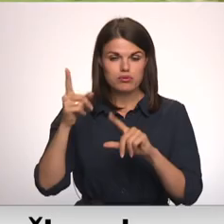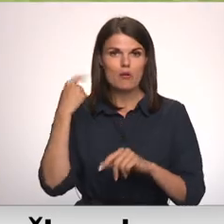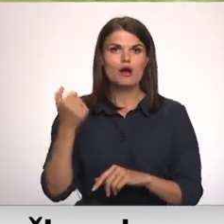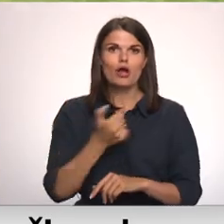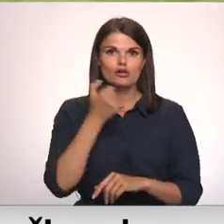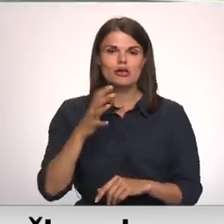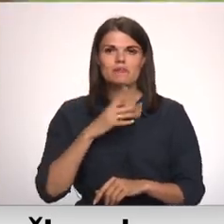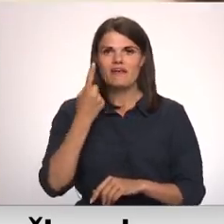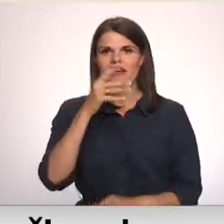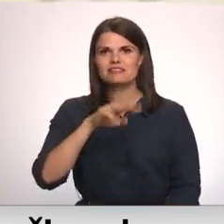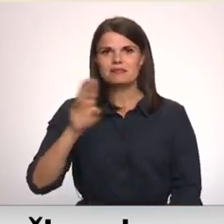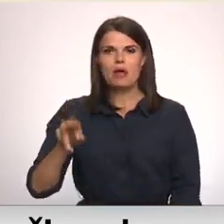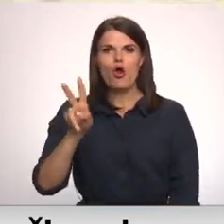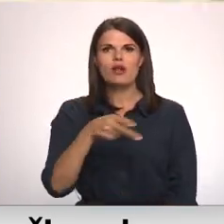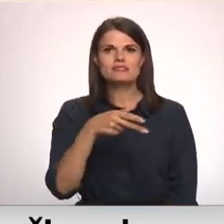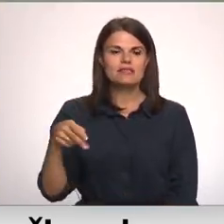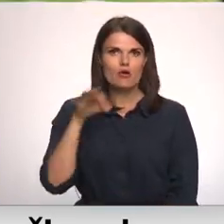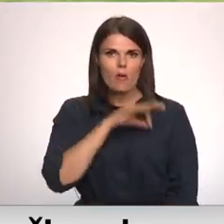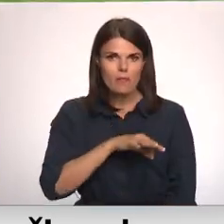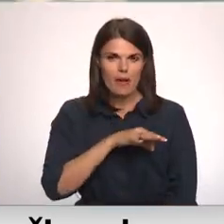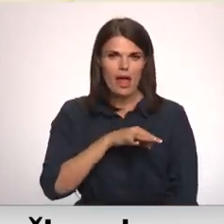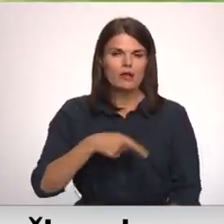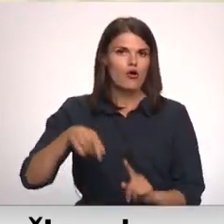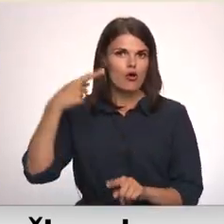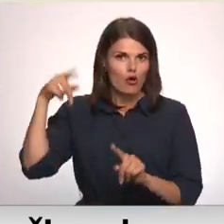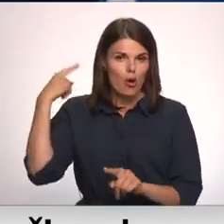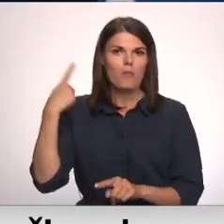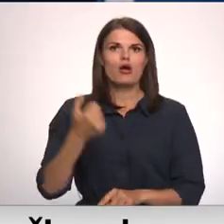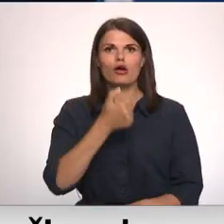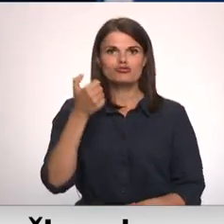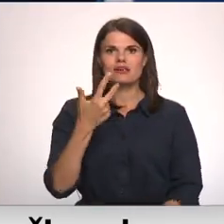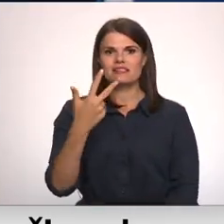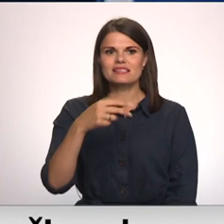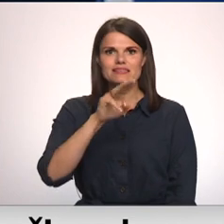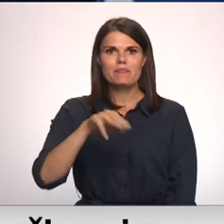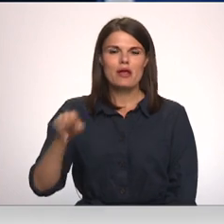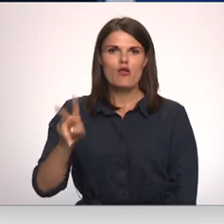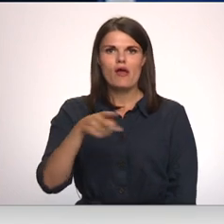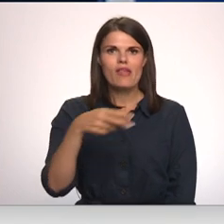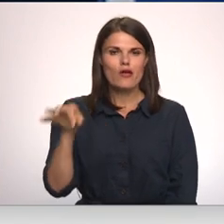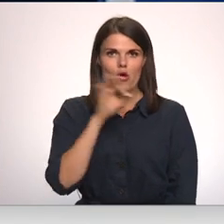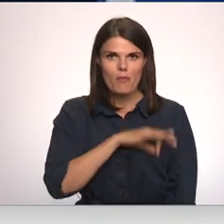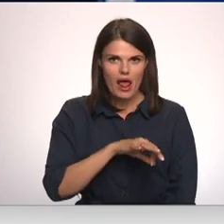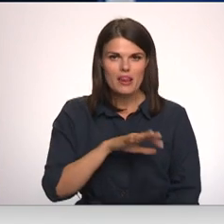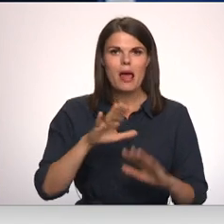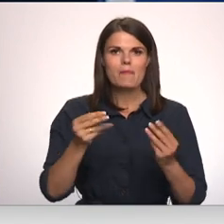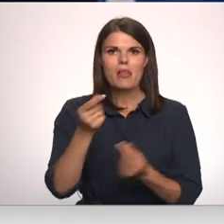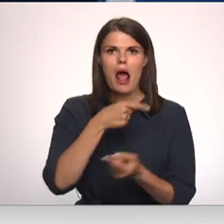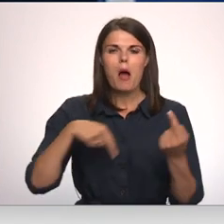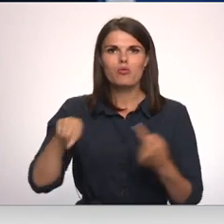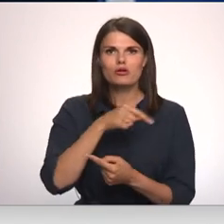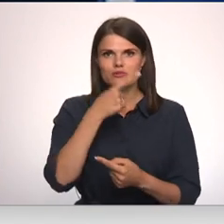ap 1 miljonu eiro, bet pērn ap 3 miljoniem eiro. Skaņ jau ļoti skaisti, bet īstenībā pie apgrozījuma